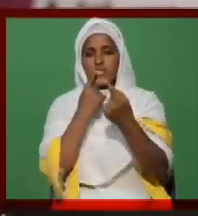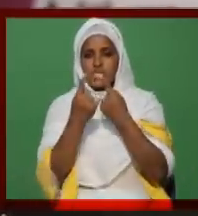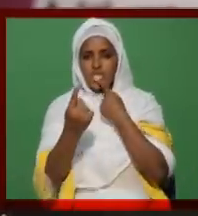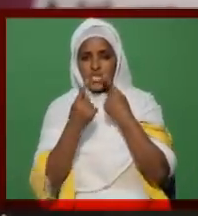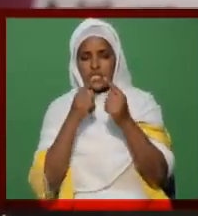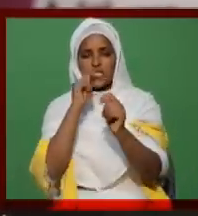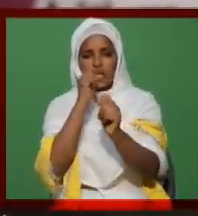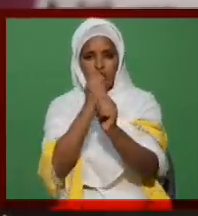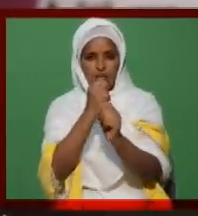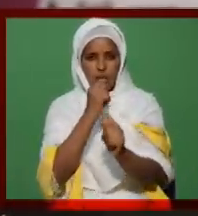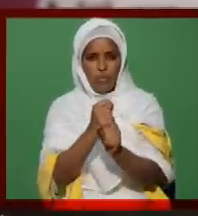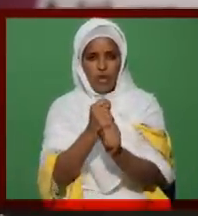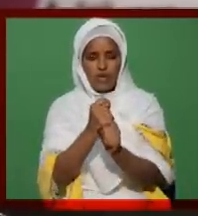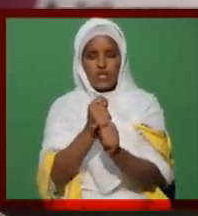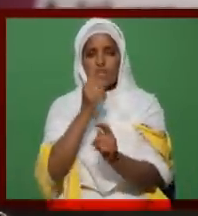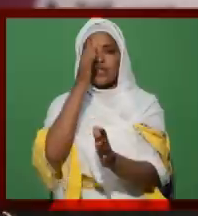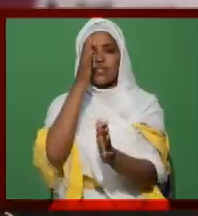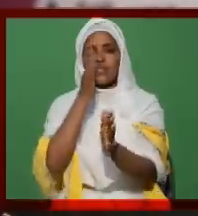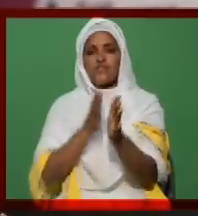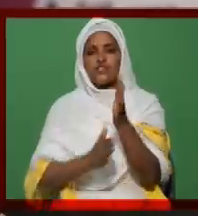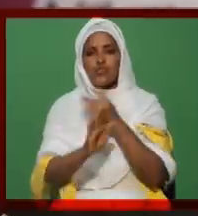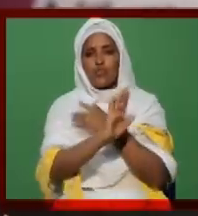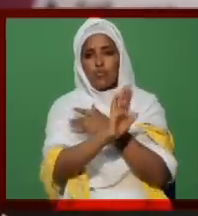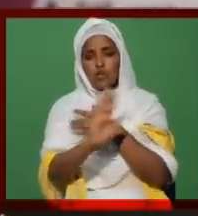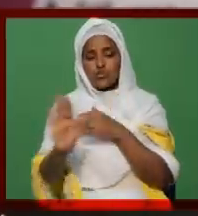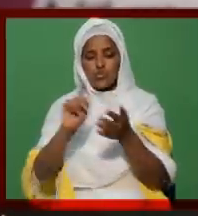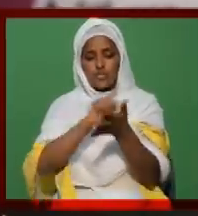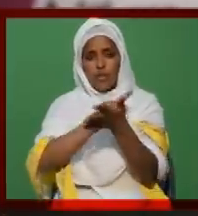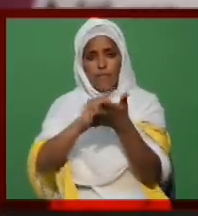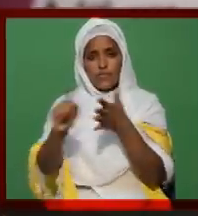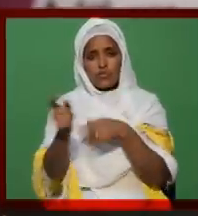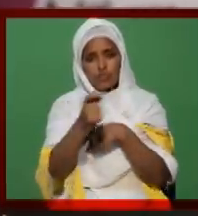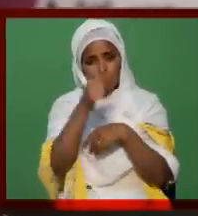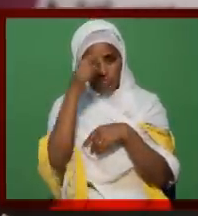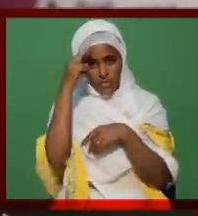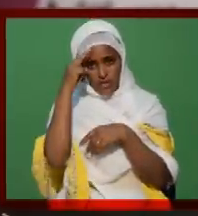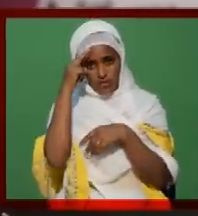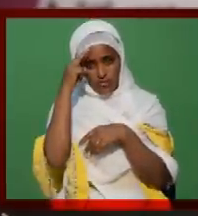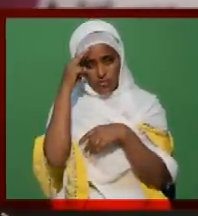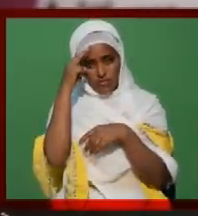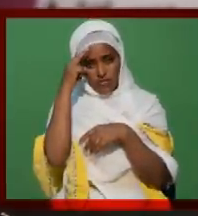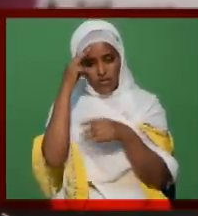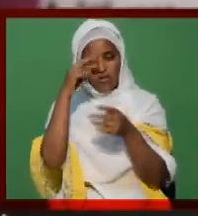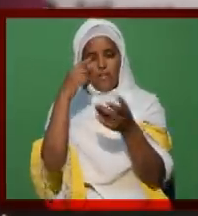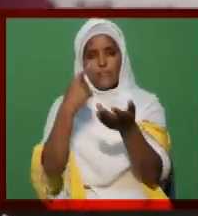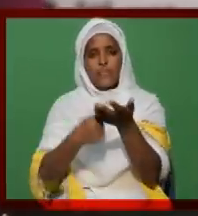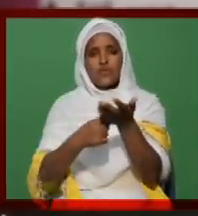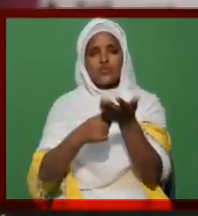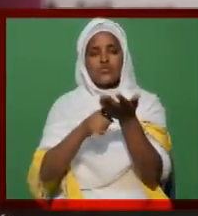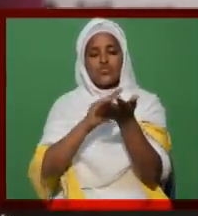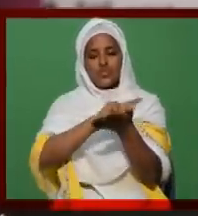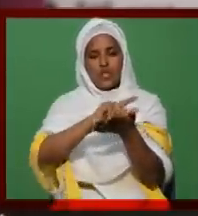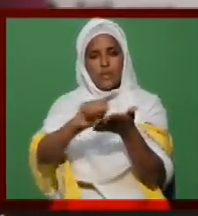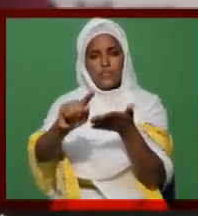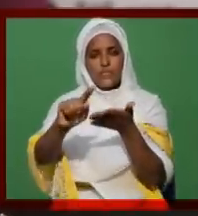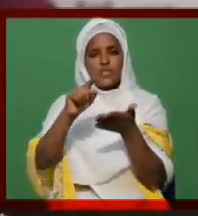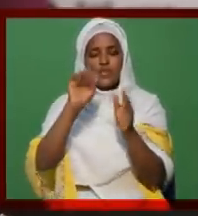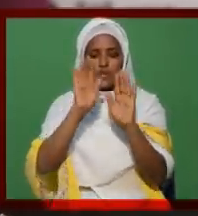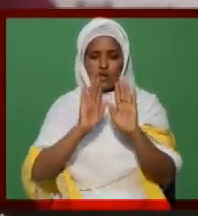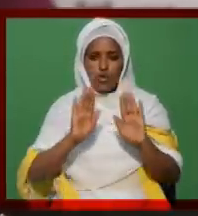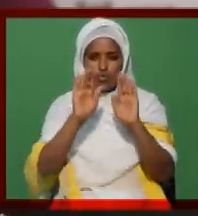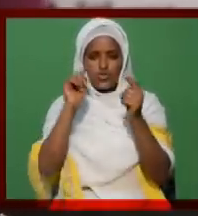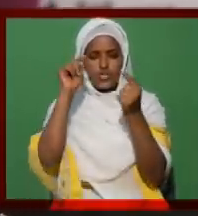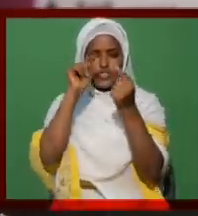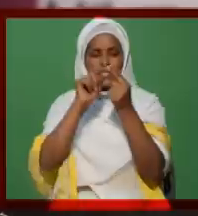ንግግር ከተግባር የተፈጸሙባቸው ሳምንት ስለሆነ በዚሁ ሳምንት እነዚህ ከእሁድ